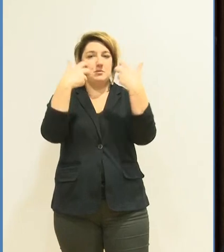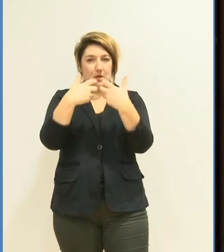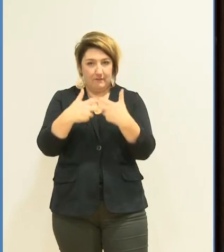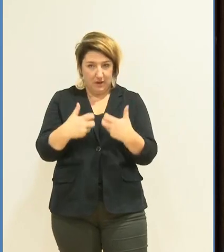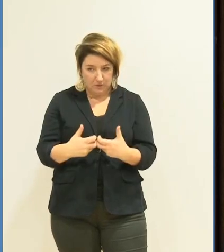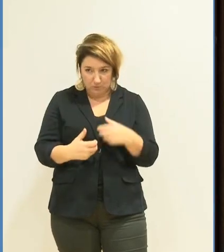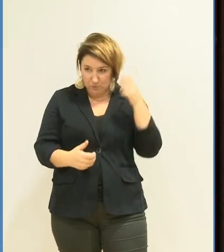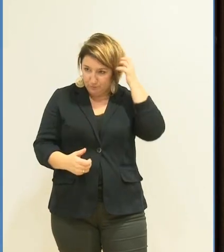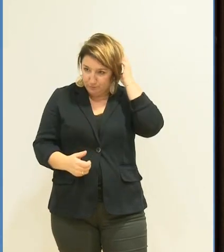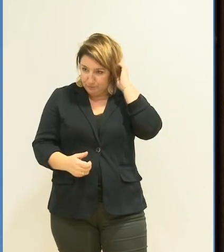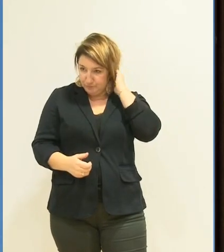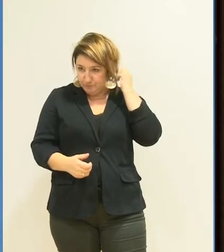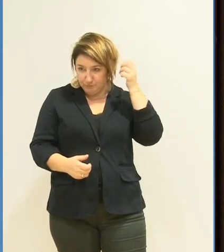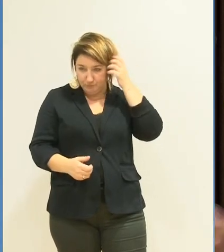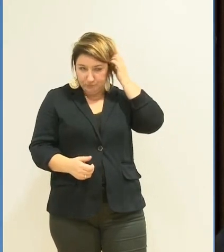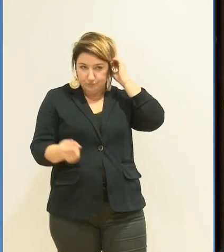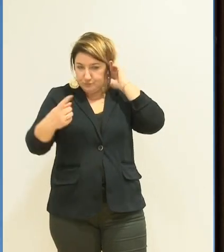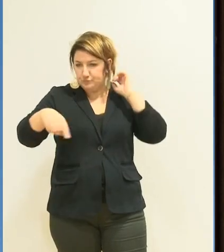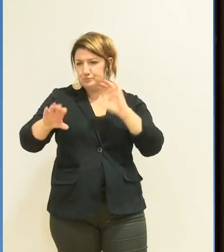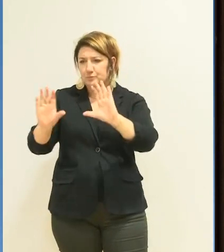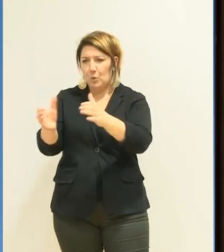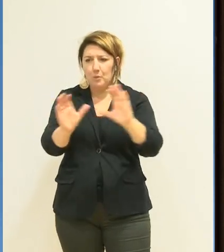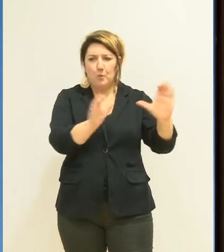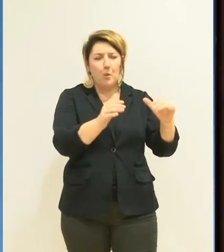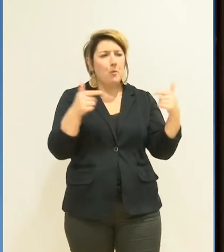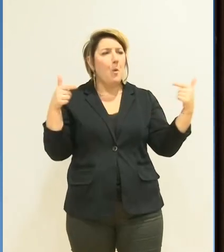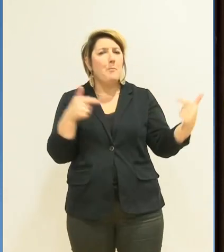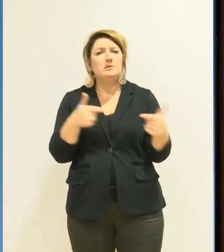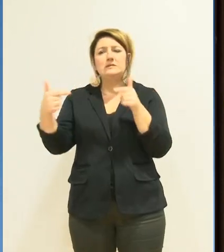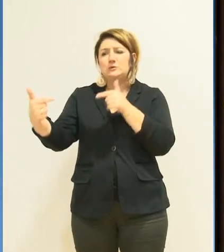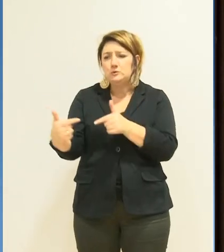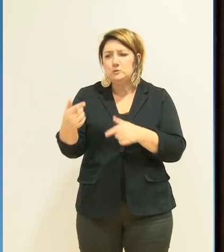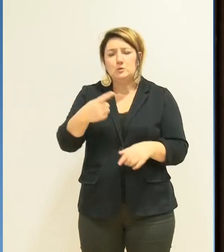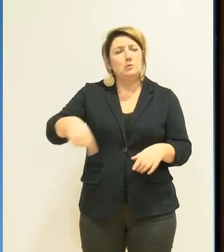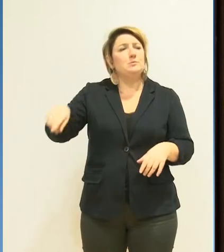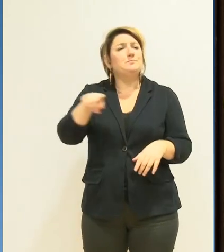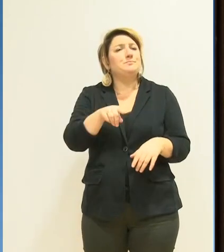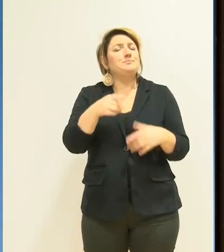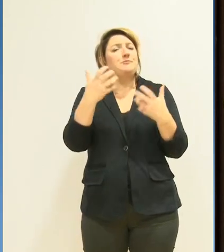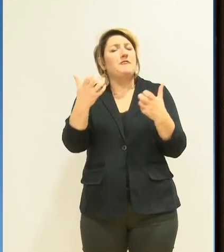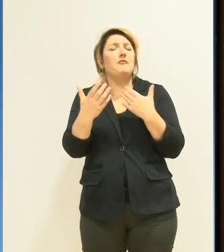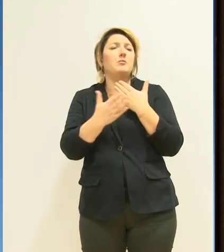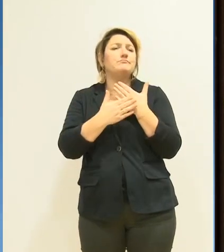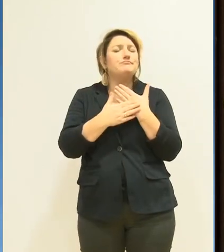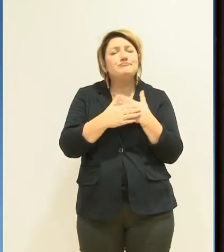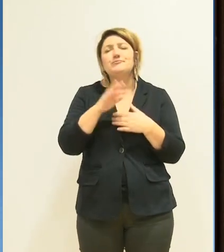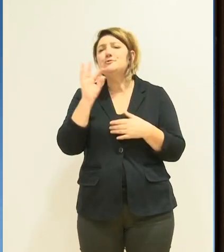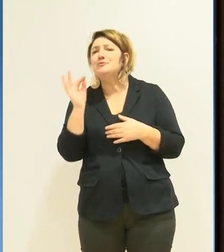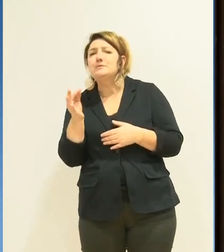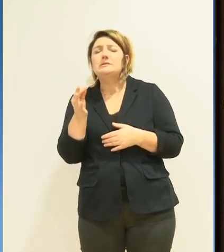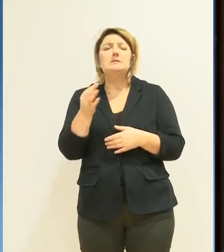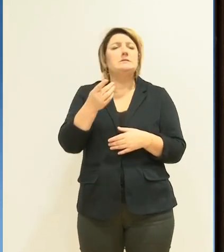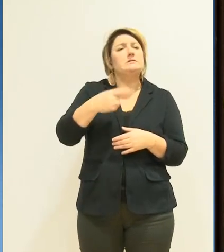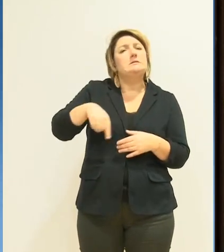oppositions tendre et à faire croire que dans la tarification que nous avons mis en place nous avons cherché à